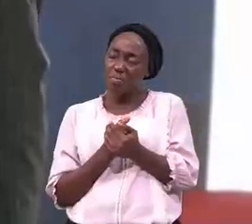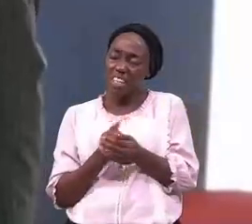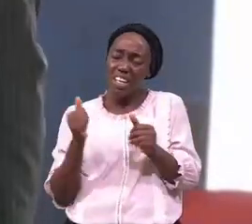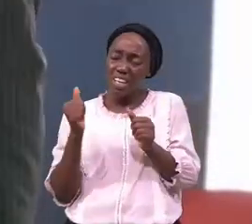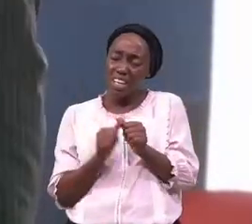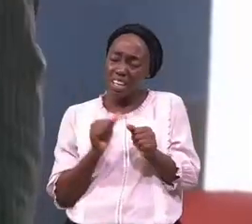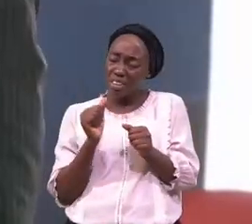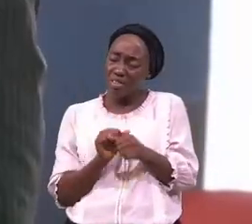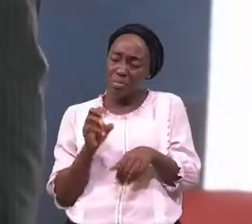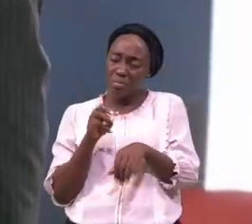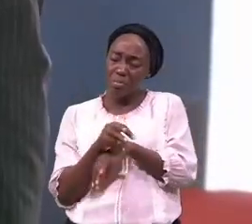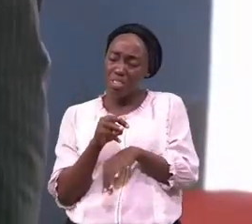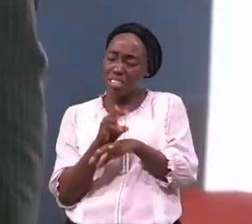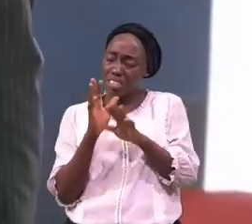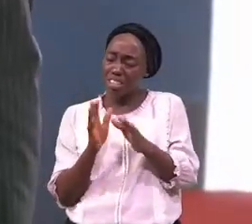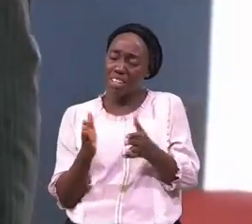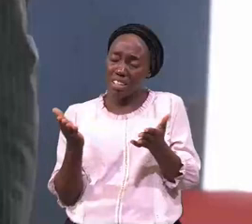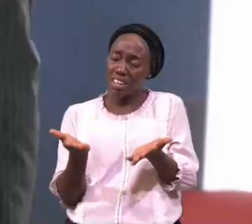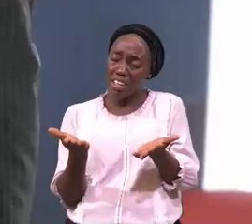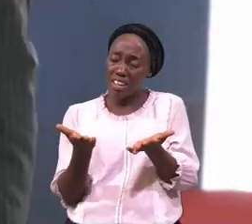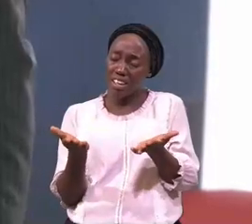Que tout ministre ici,